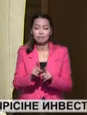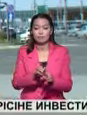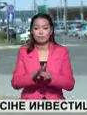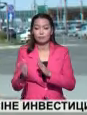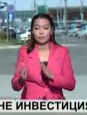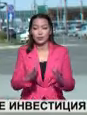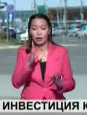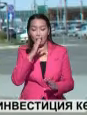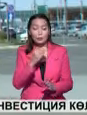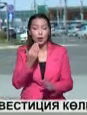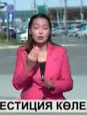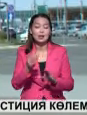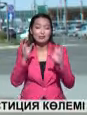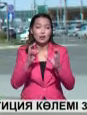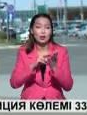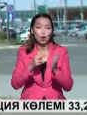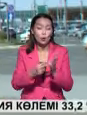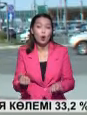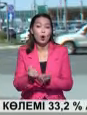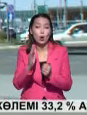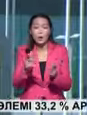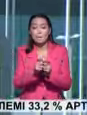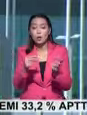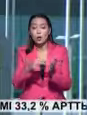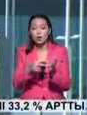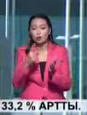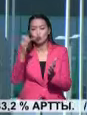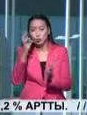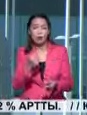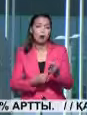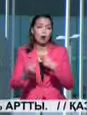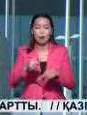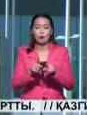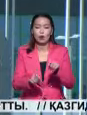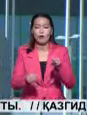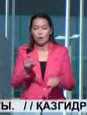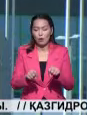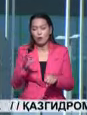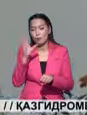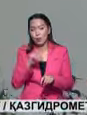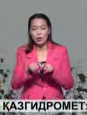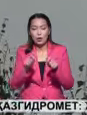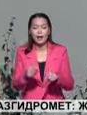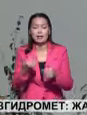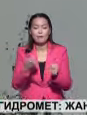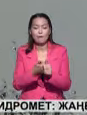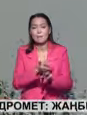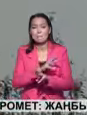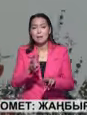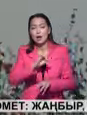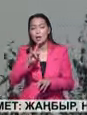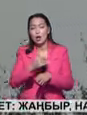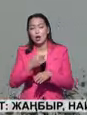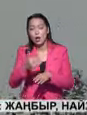орындатқызамыз. Заң жобасы қолдау тапса, билеттердің құнын 100% қайтарып алу мүмкіндігі туады. Ал көлік вице-министрі рейстердің